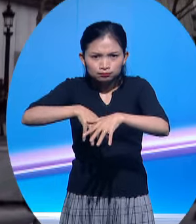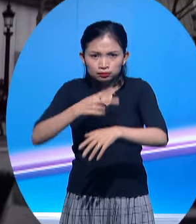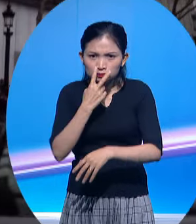giáo